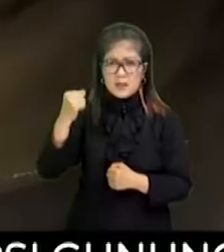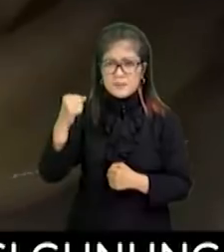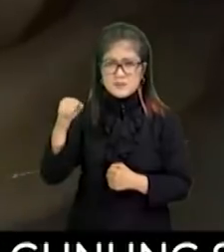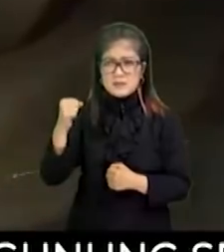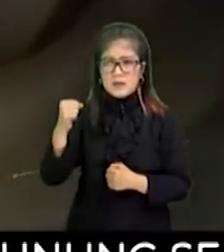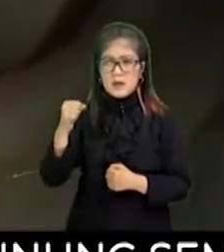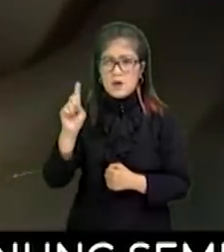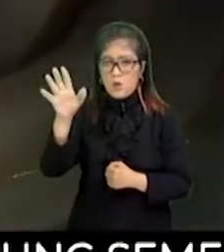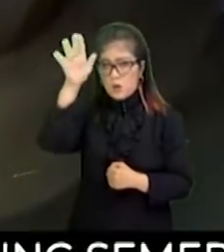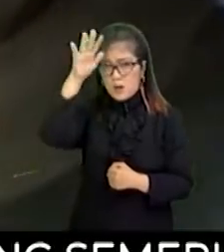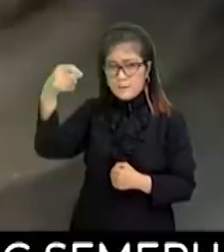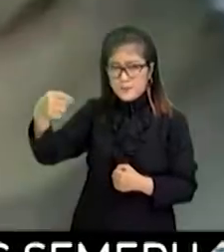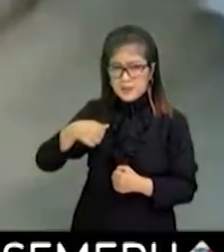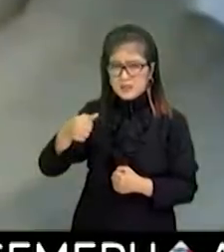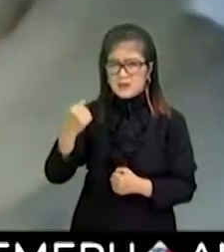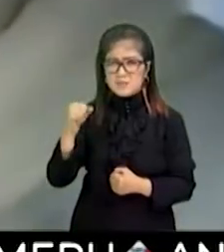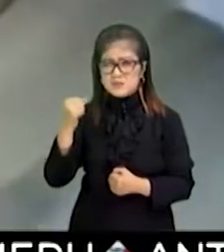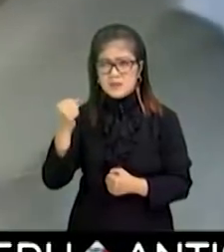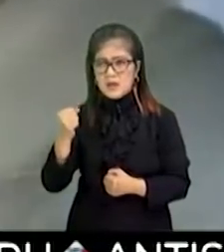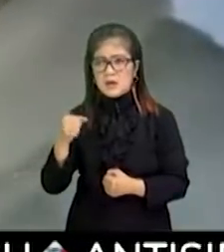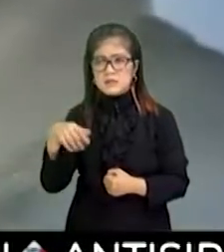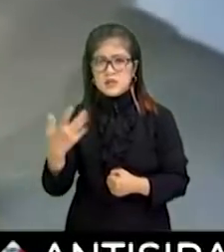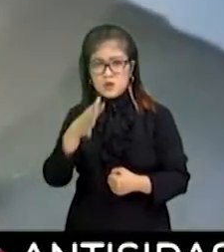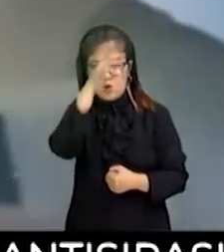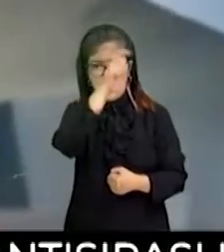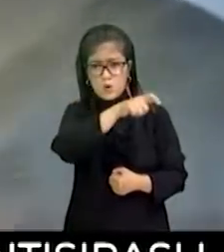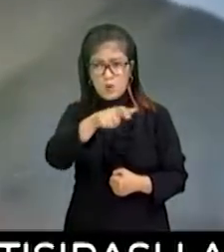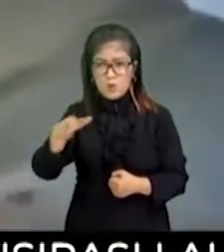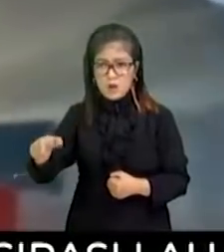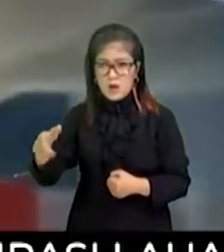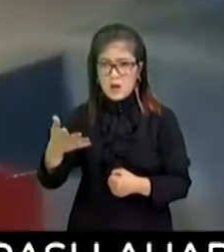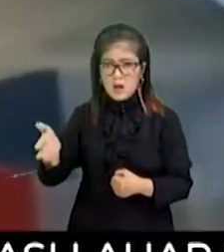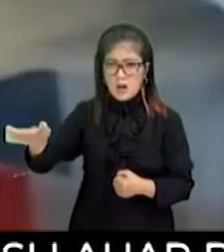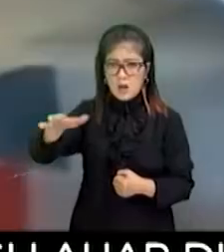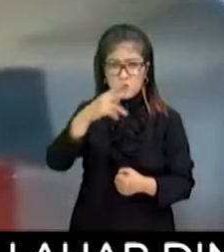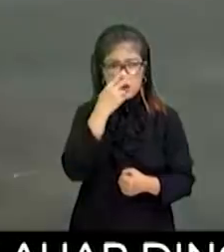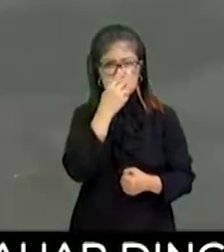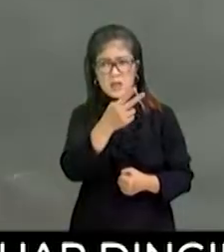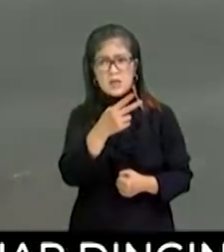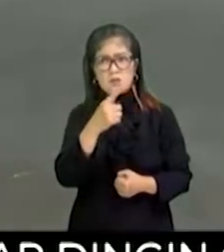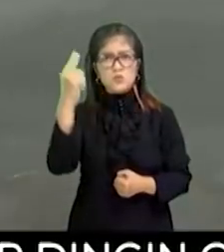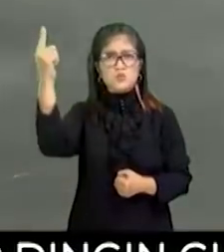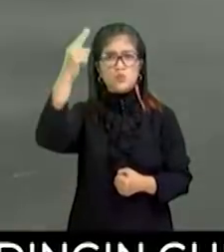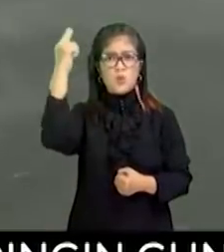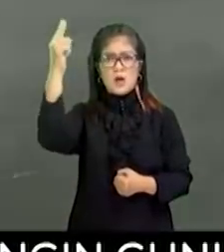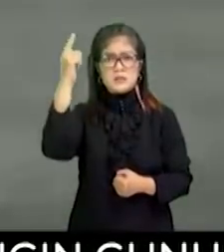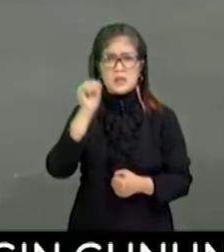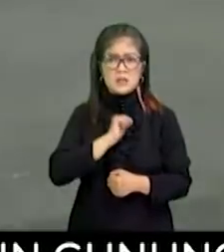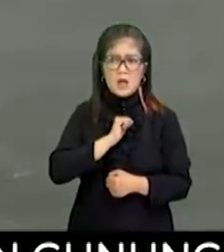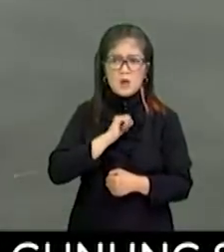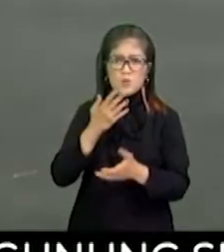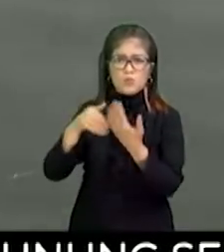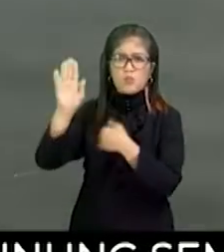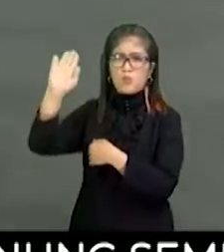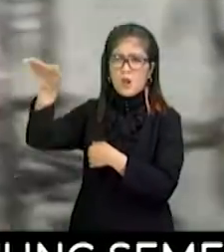tamu-tamunya sendiri bareng datang aku melalaikan Emang melihat keluarganya yang enggak memungkinkan selain warga para